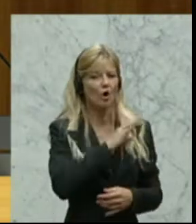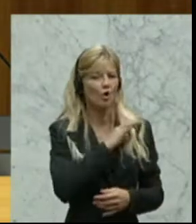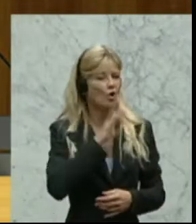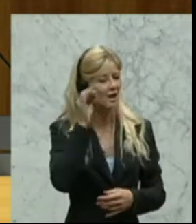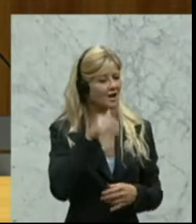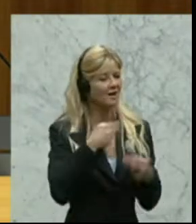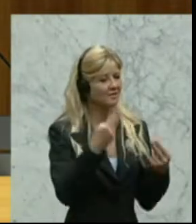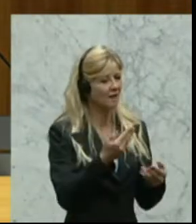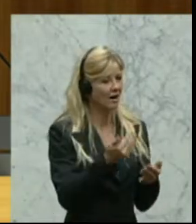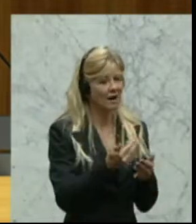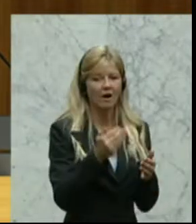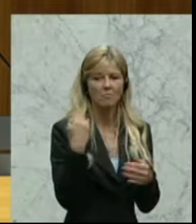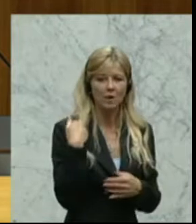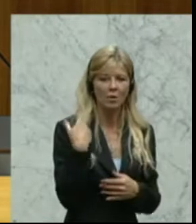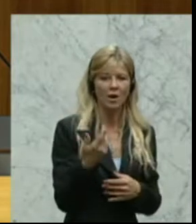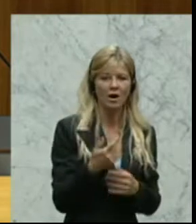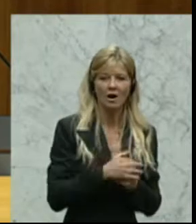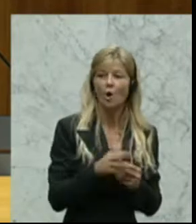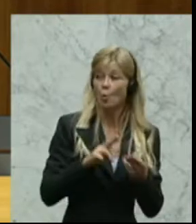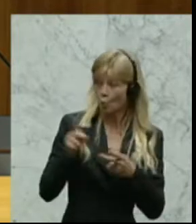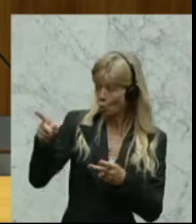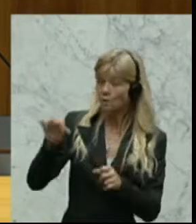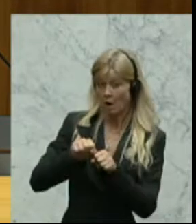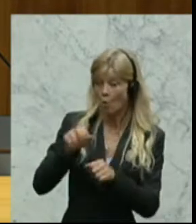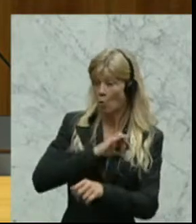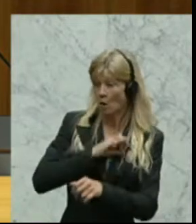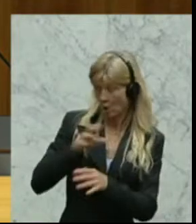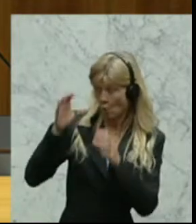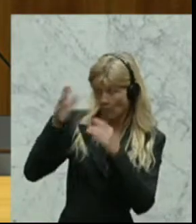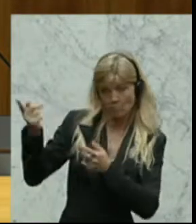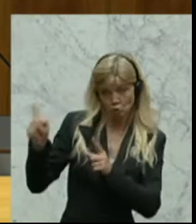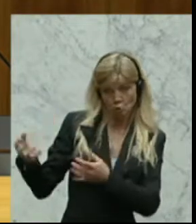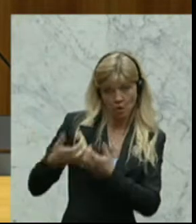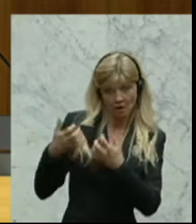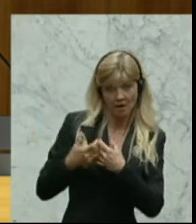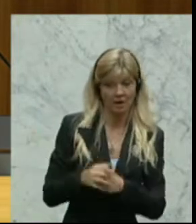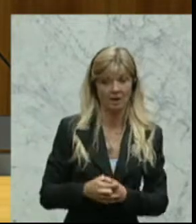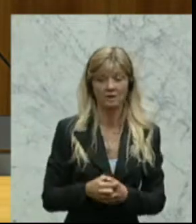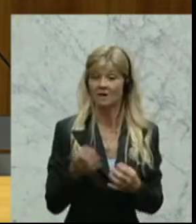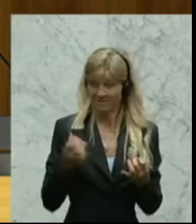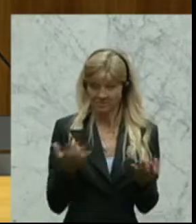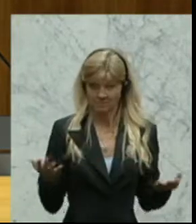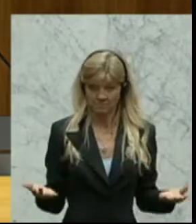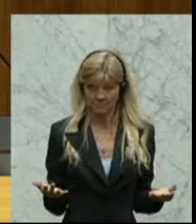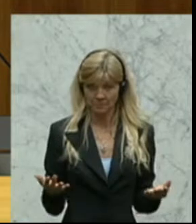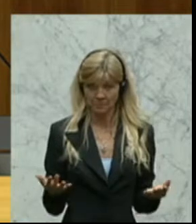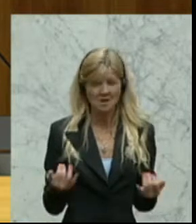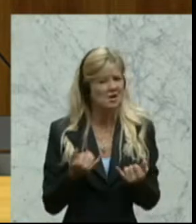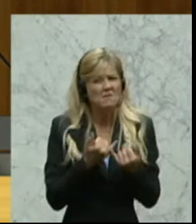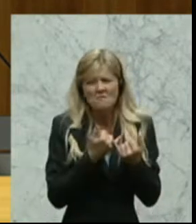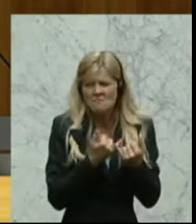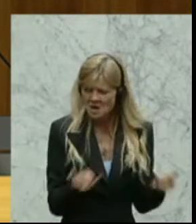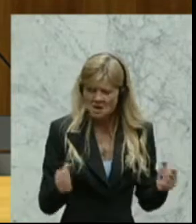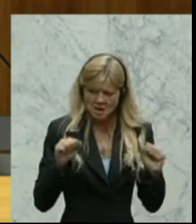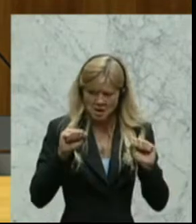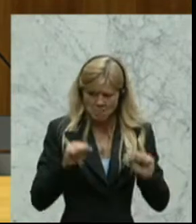das sein, dass für gleiche Leistungen in Österreich und anderswo unterschiedliche Entlohnungen